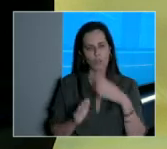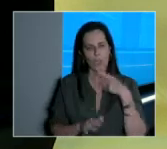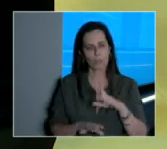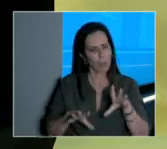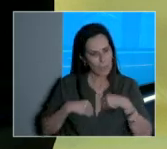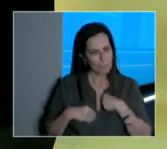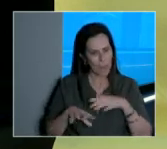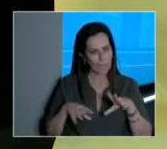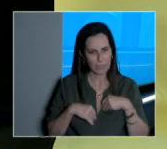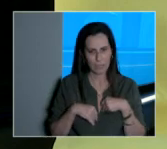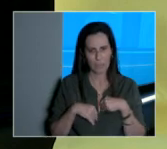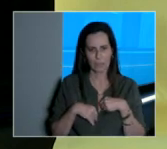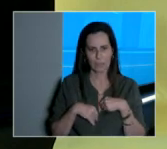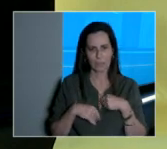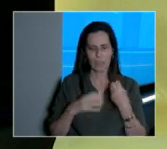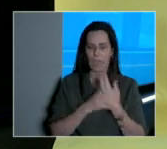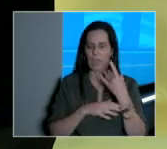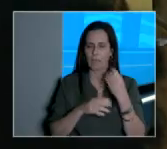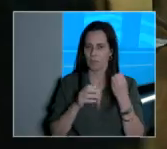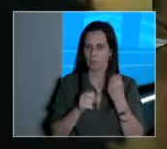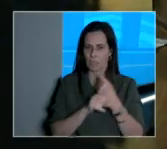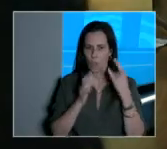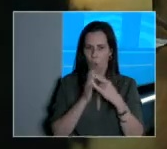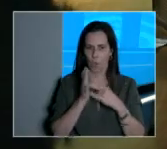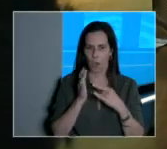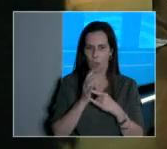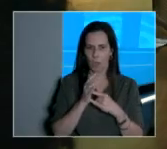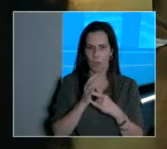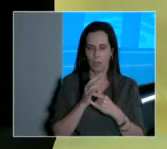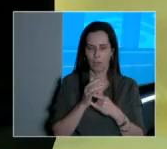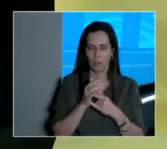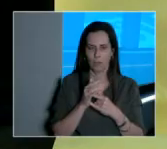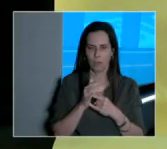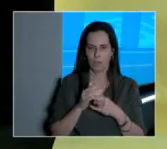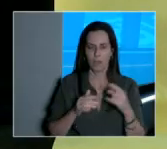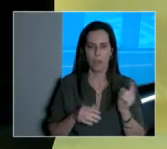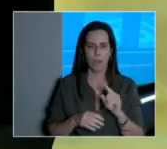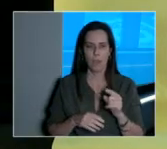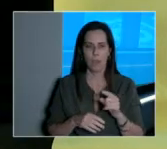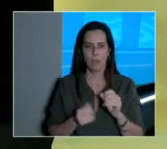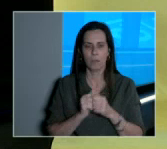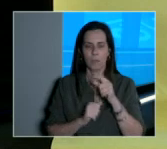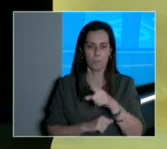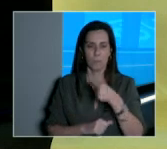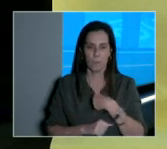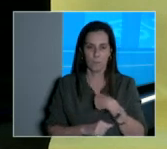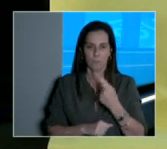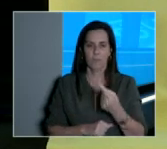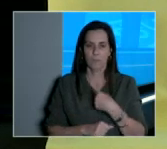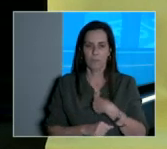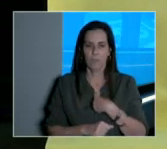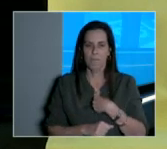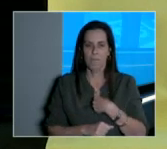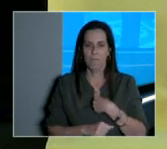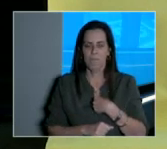ישראל ונקים פה חוקה. אבל חוקה אי אפשר לעשות בגניבה, אי אפשר או אני או אתה, אחד מאיתנו